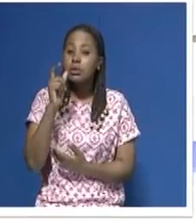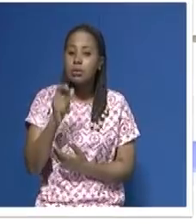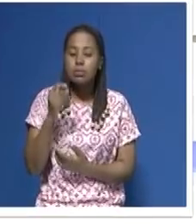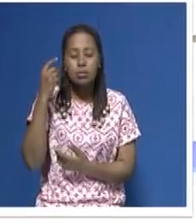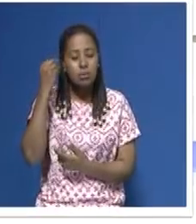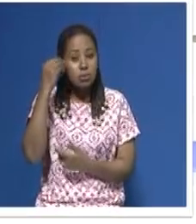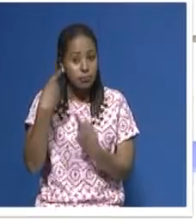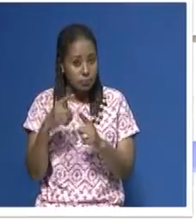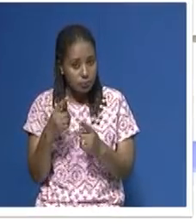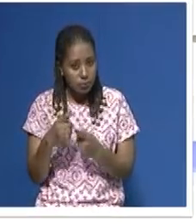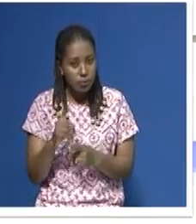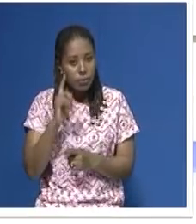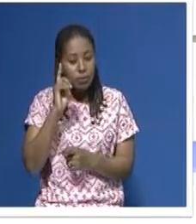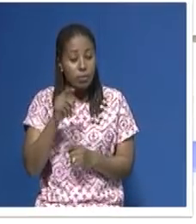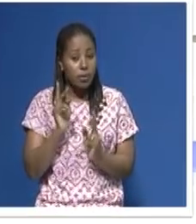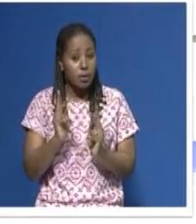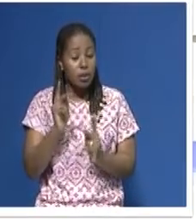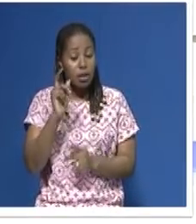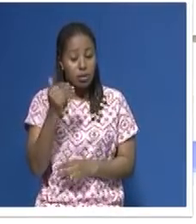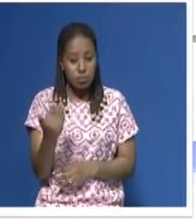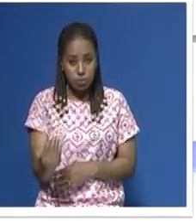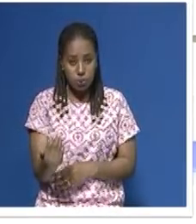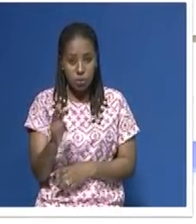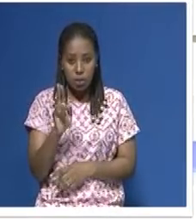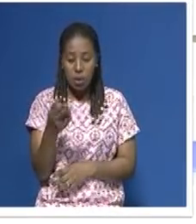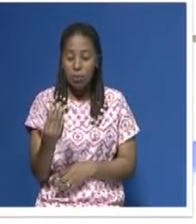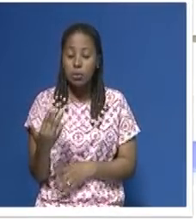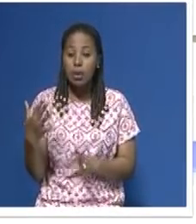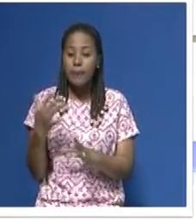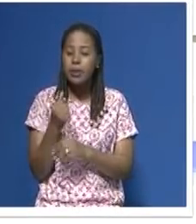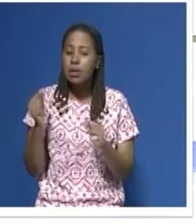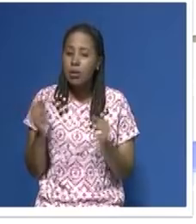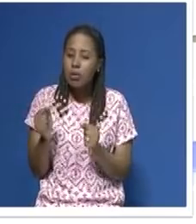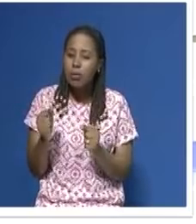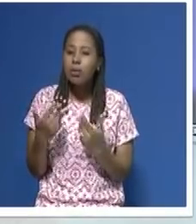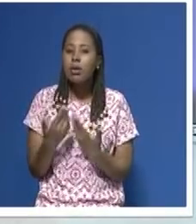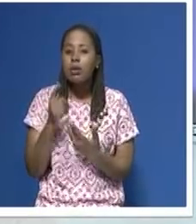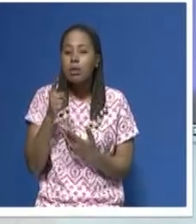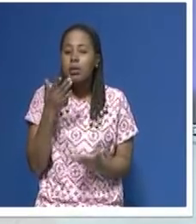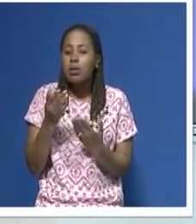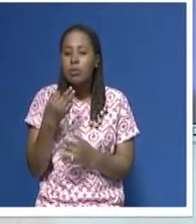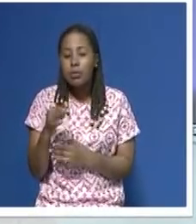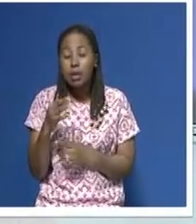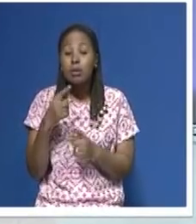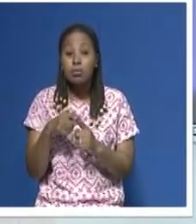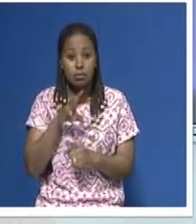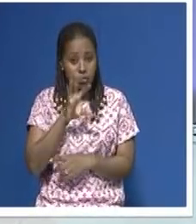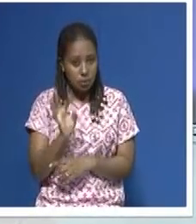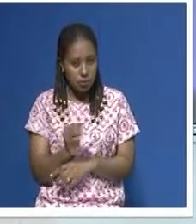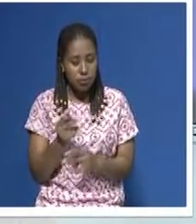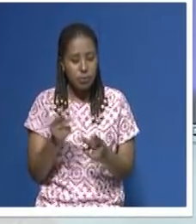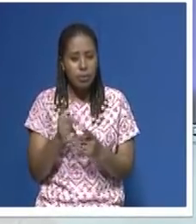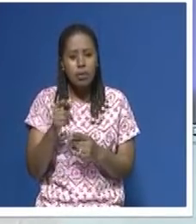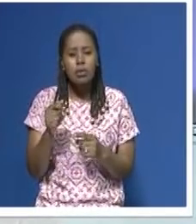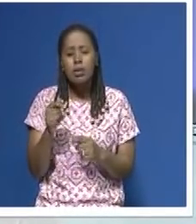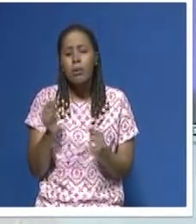vizuri. Kuna kwa kawaida mtoto ama watoto wanapata homa kwa kiwango fulani mara kwa mara. Mm. Na homa